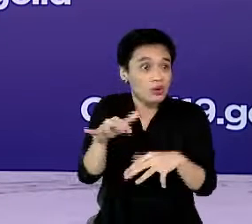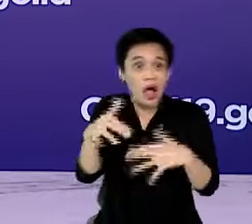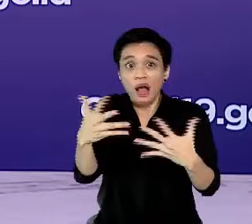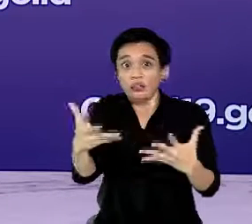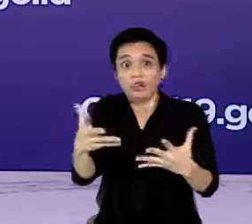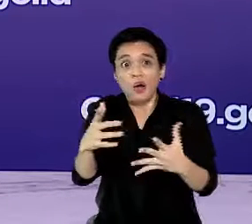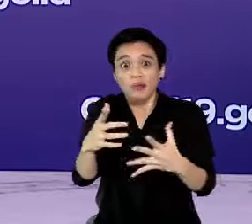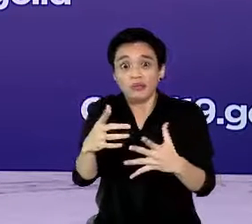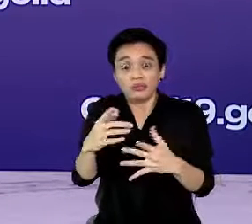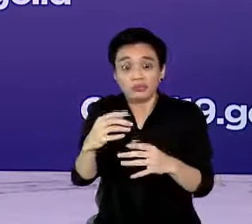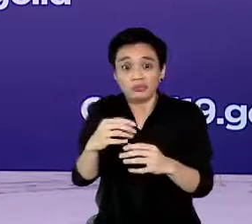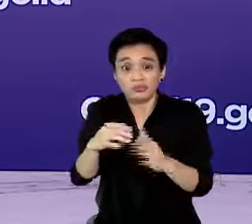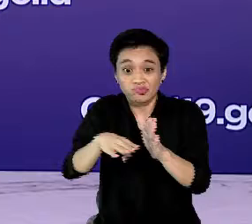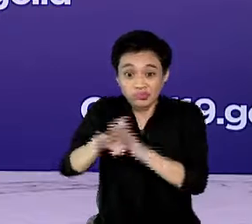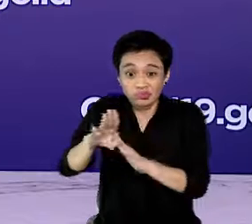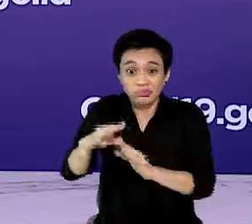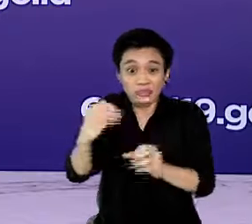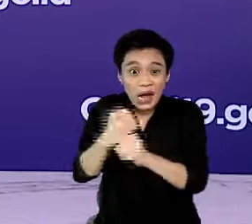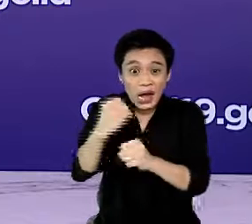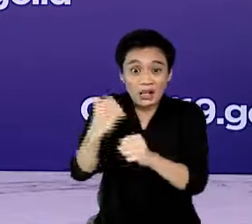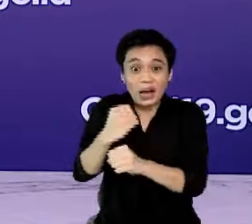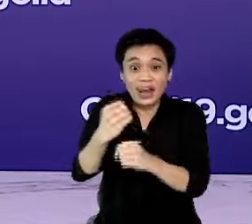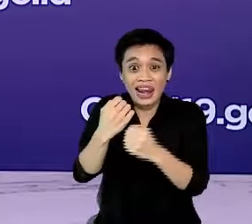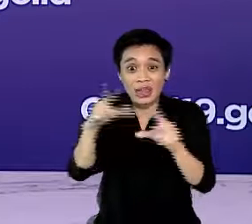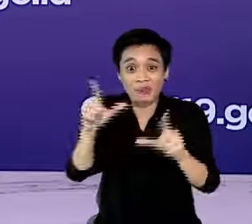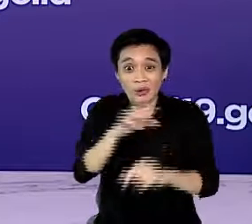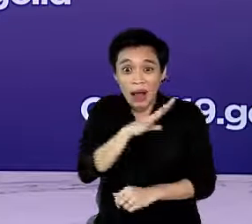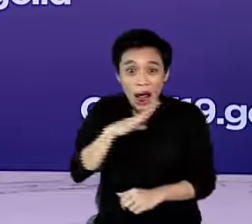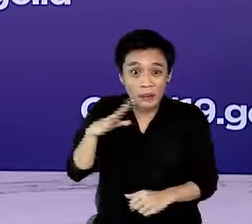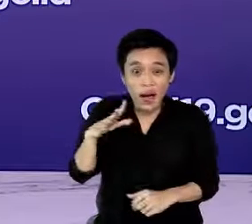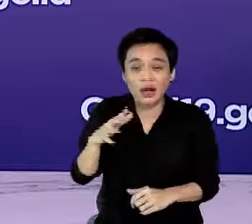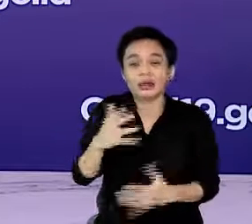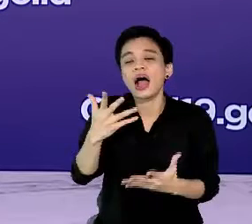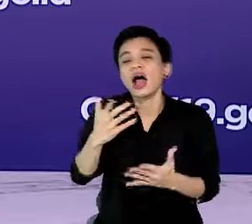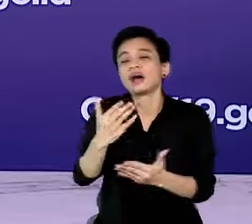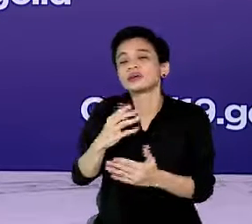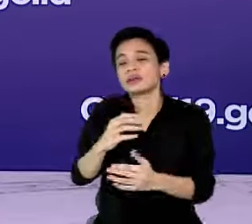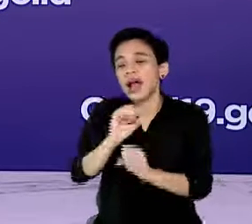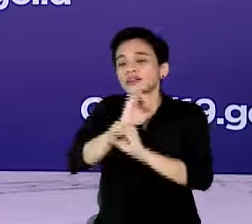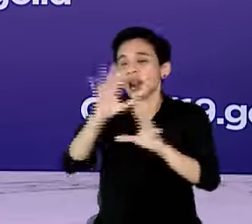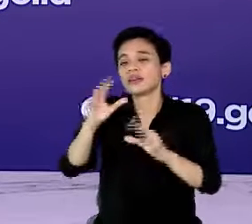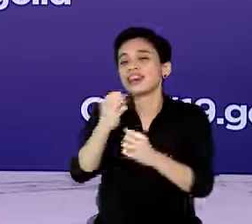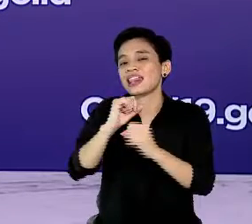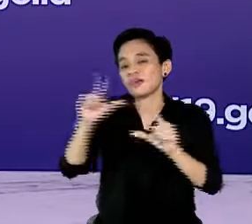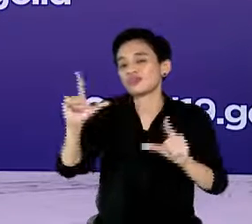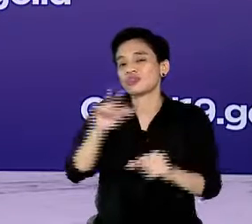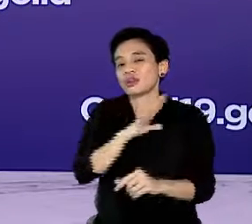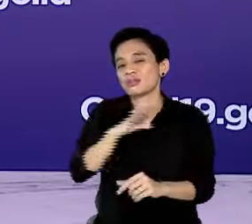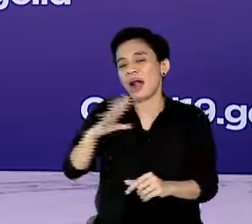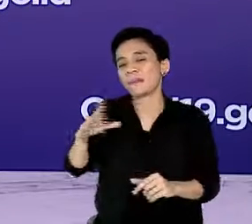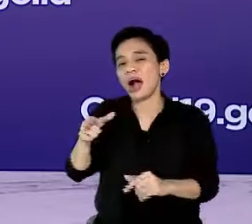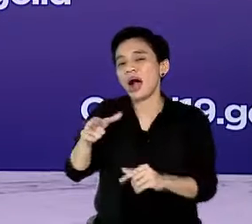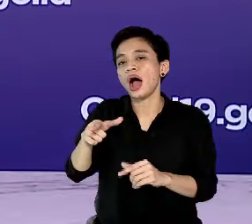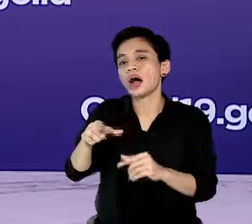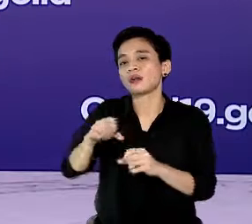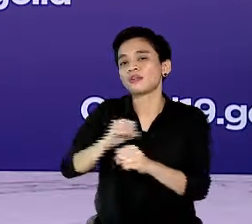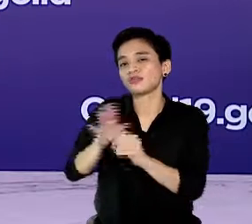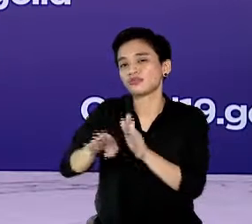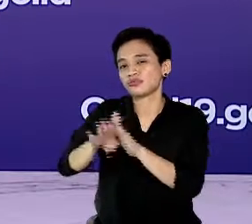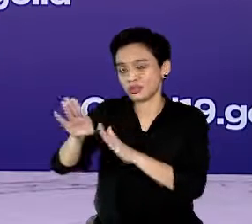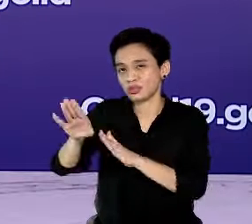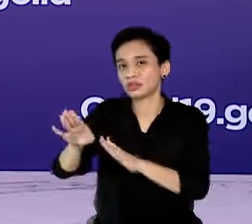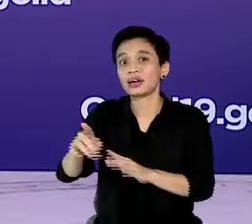terkait dengan libur panjang yang jelas kita bisa lihatnya dari libur panjang perlu penelitian lebih jauh Hai yang